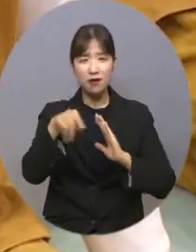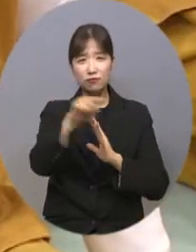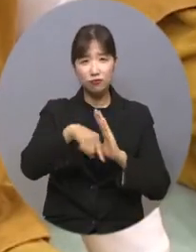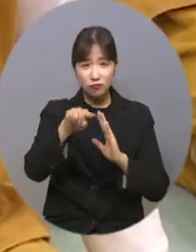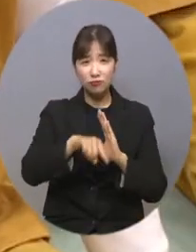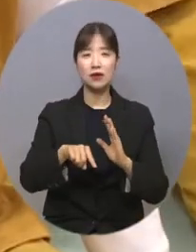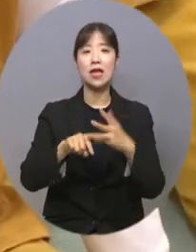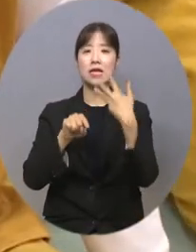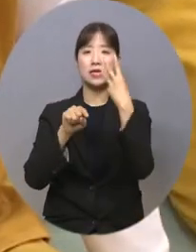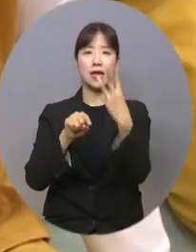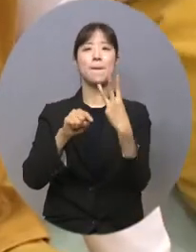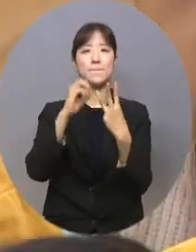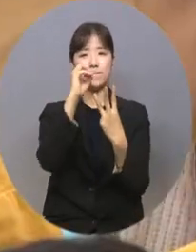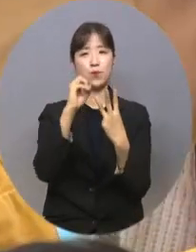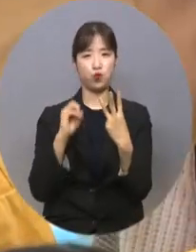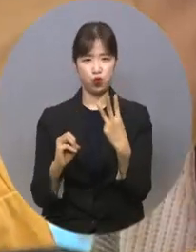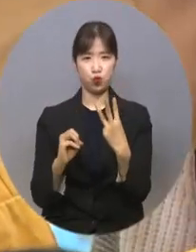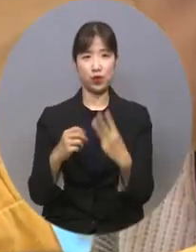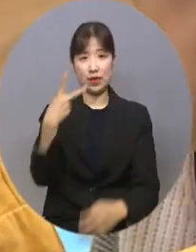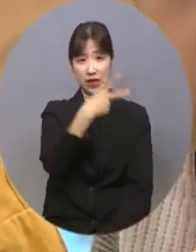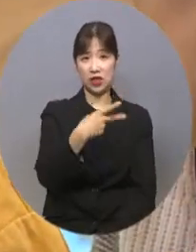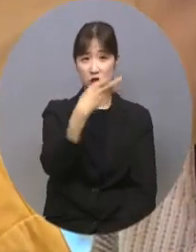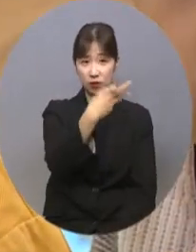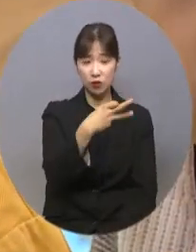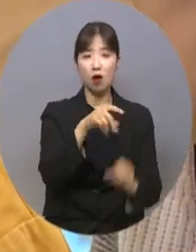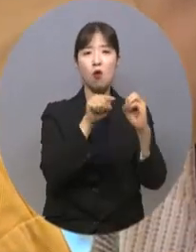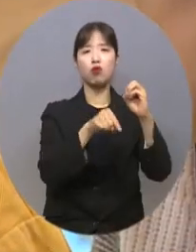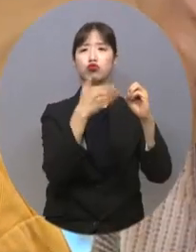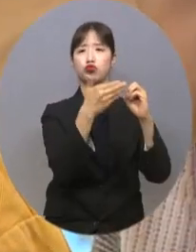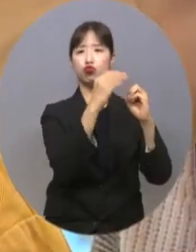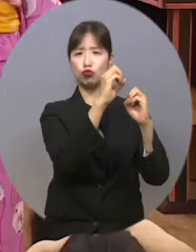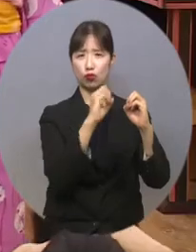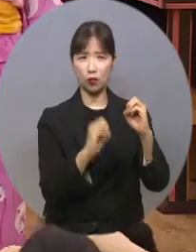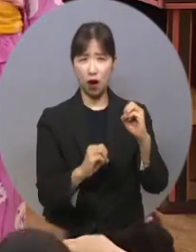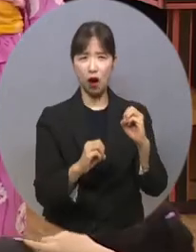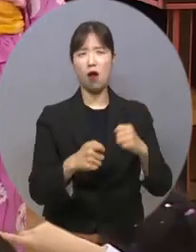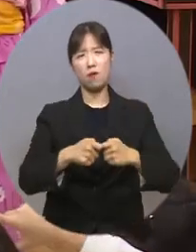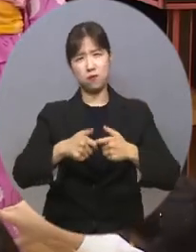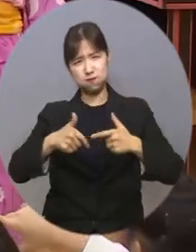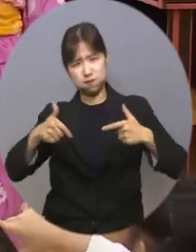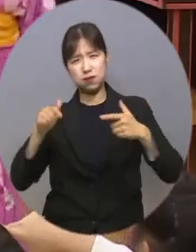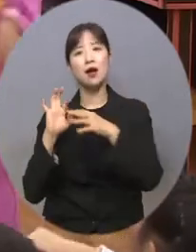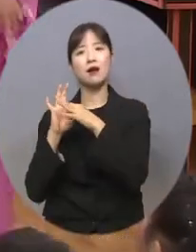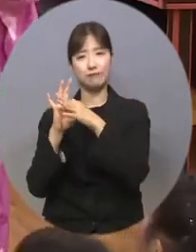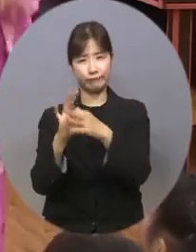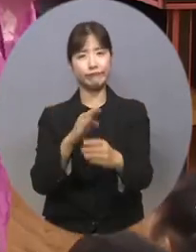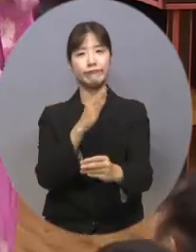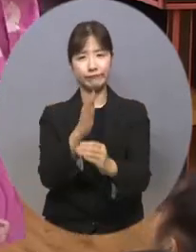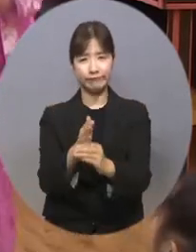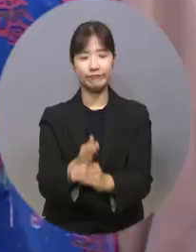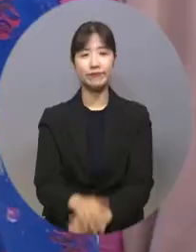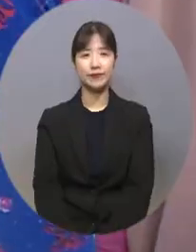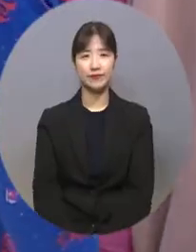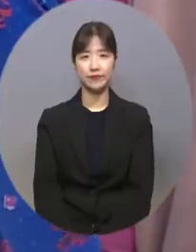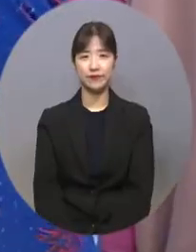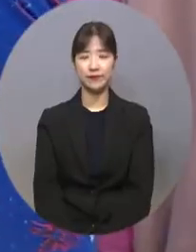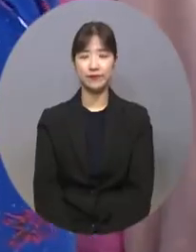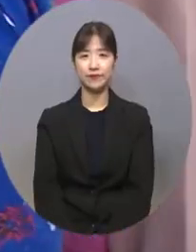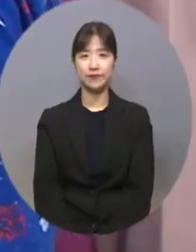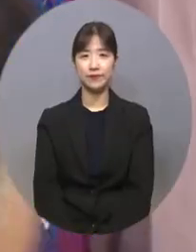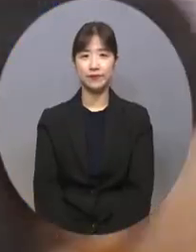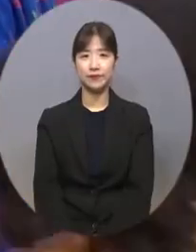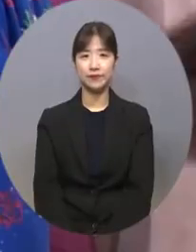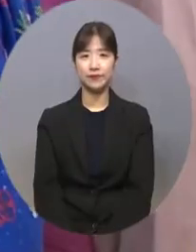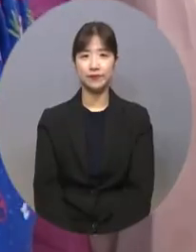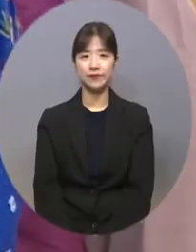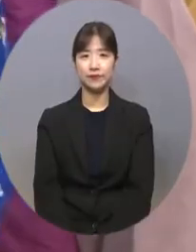비중은 3% 로 2013년 0.9% 에서 꾸준히 증가하고 있습니다 복지 tv 뉴스 d 가